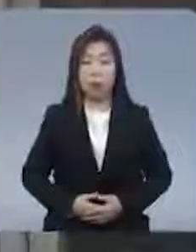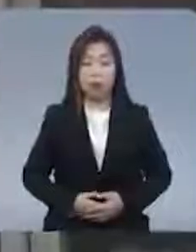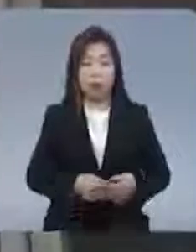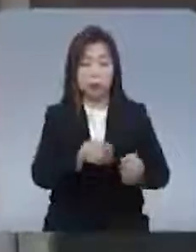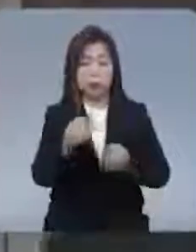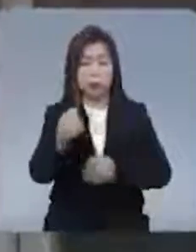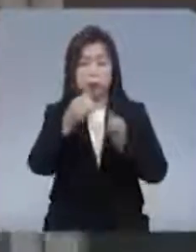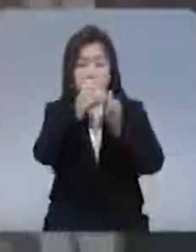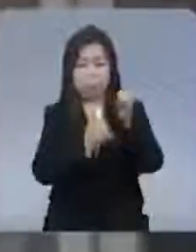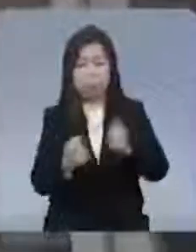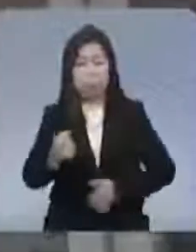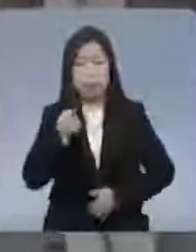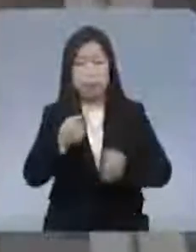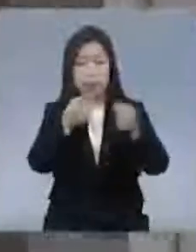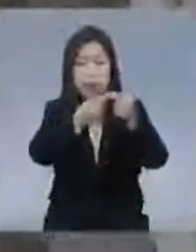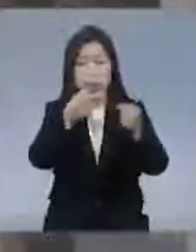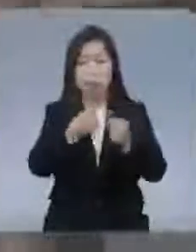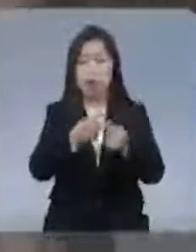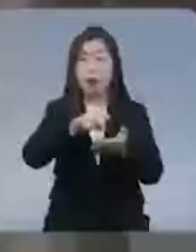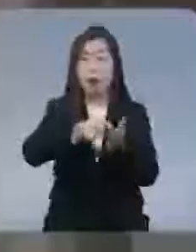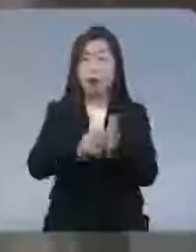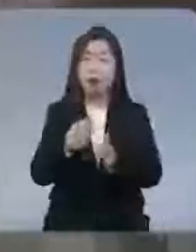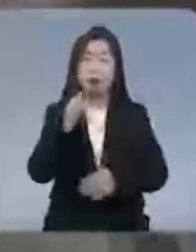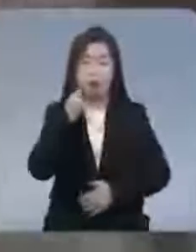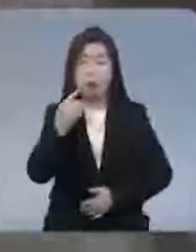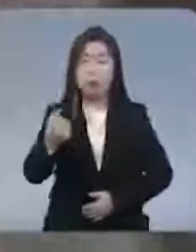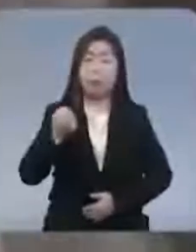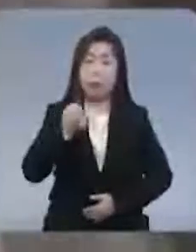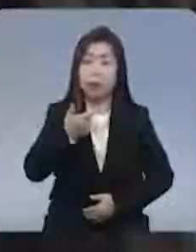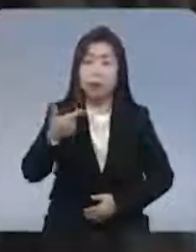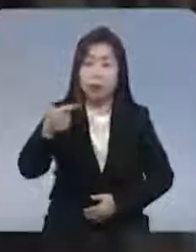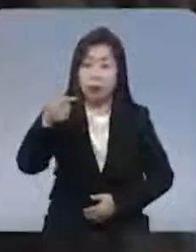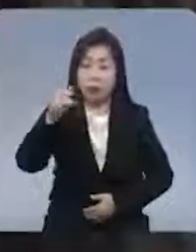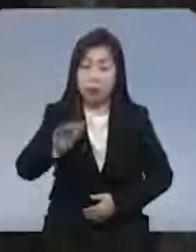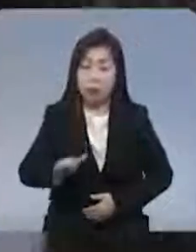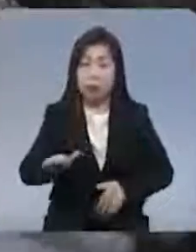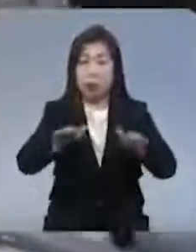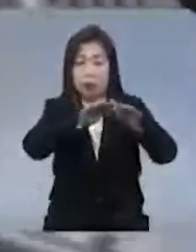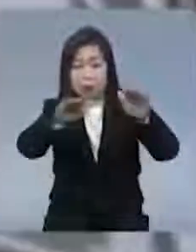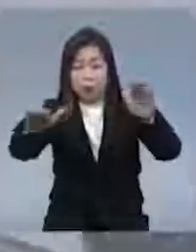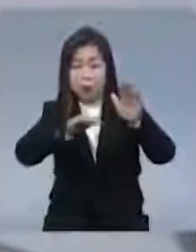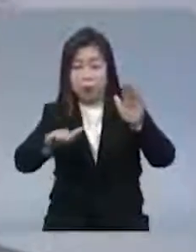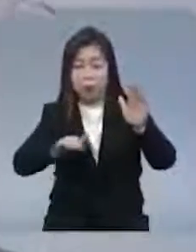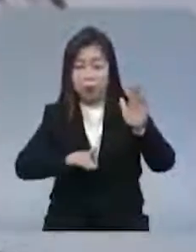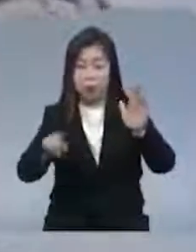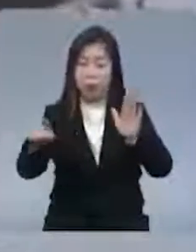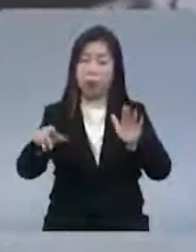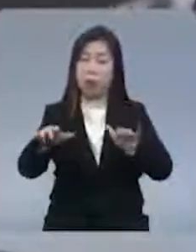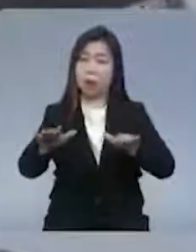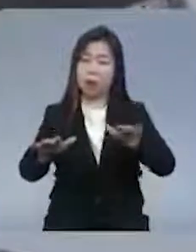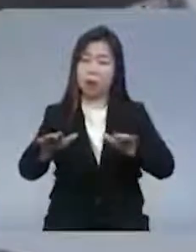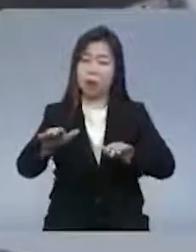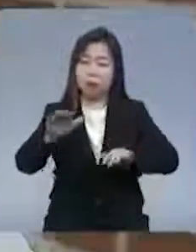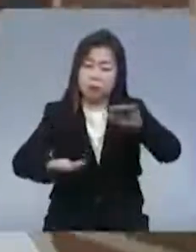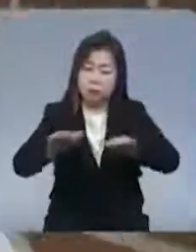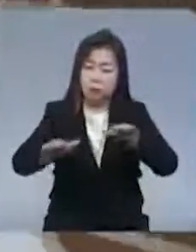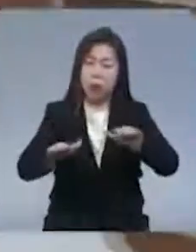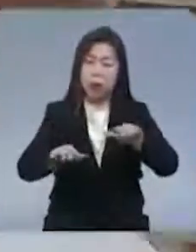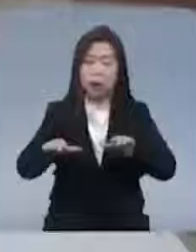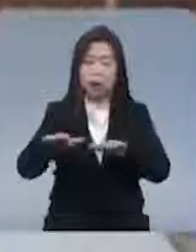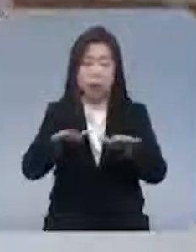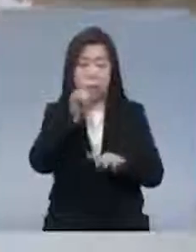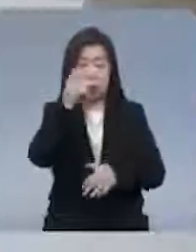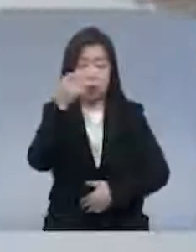gempa bumi tersebut mencatatkan rekor sebagai gempa pertama dan kedua terbesar dalam sejarah Korea setelah gempa bumi mengguncang wilayah tersebut